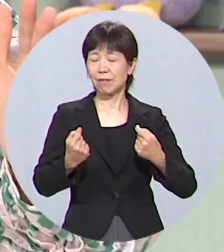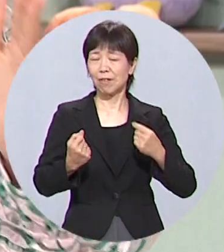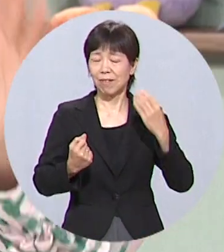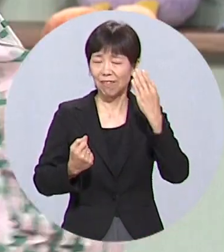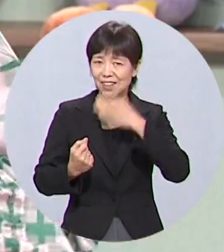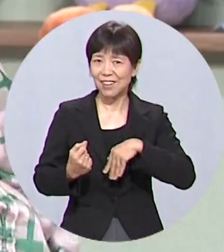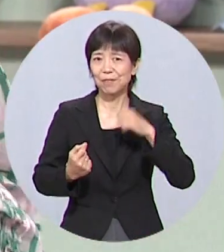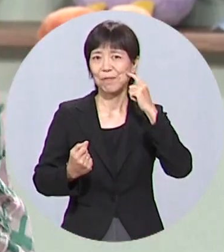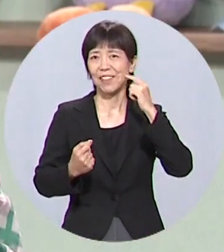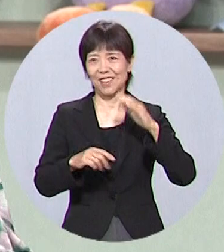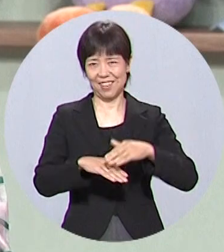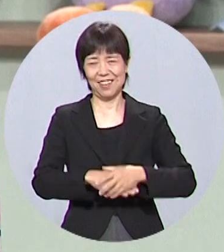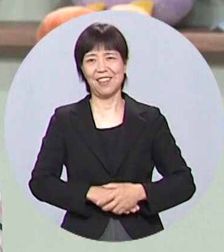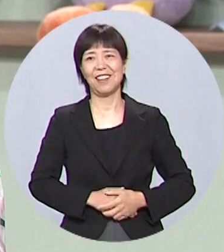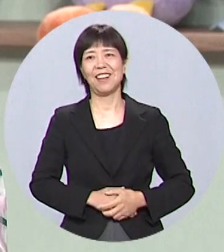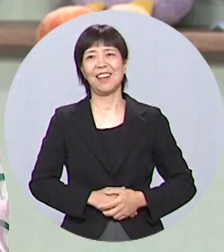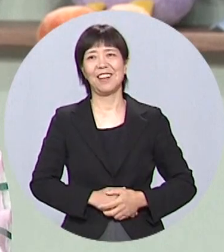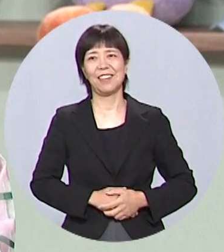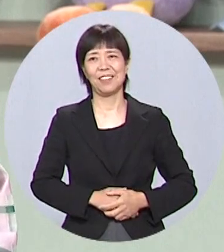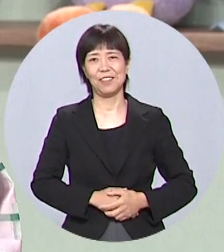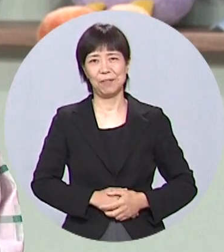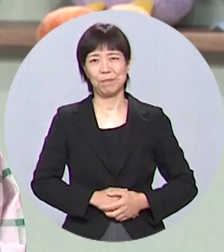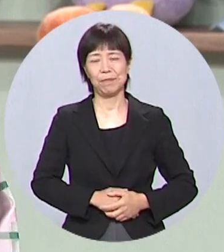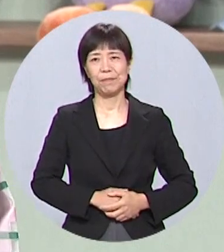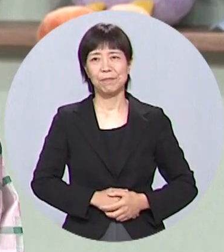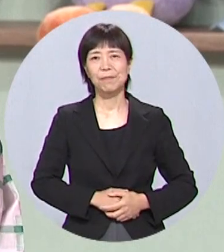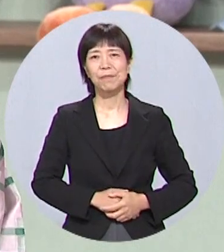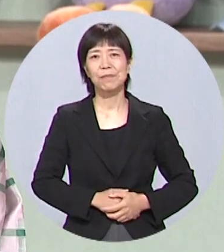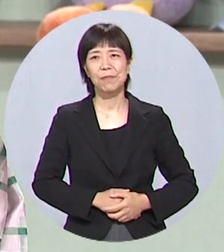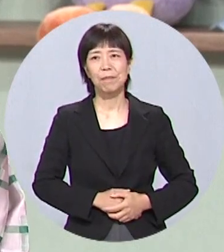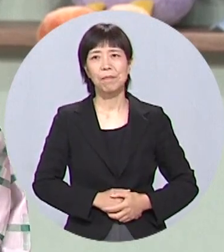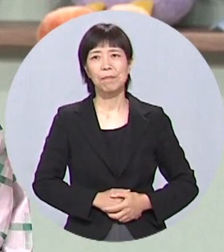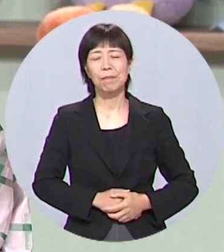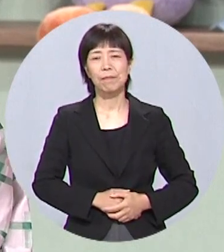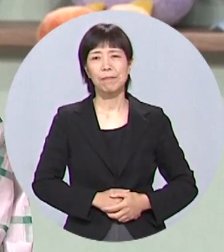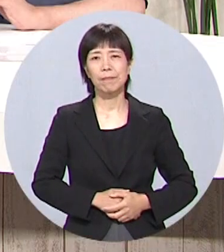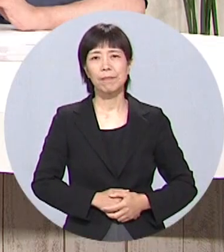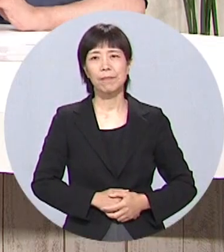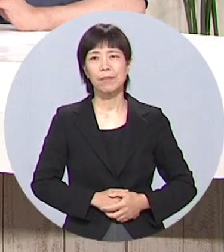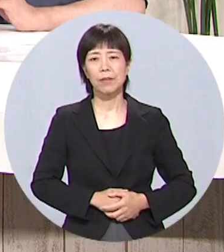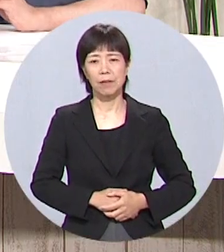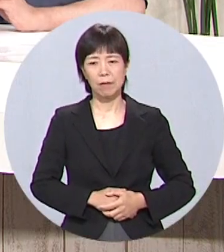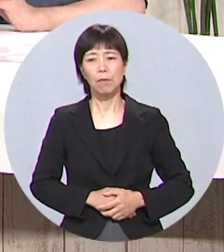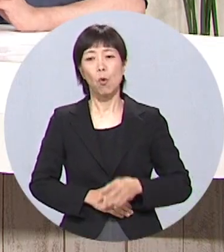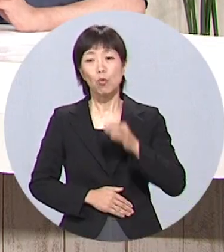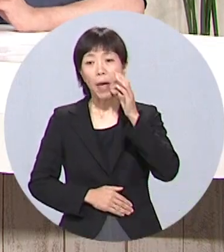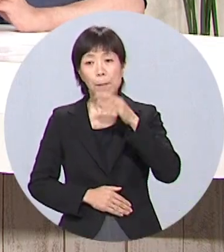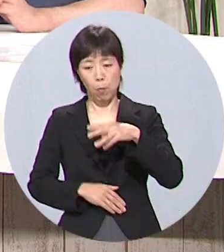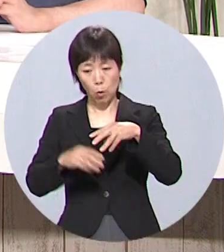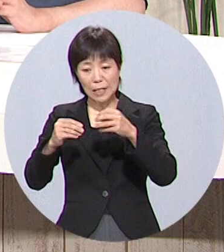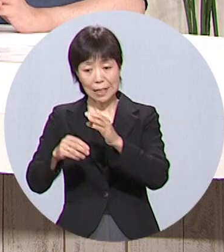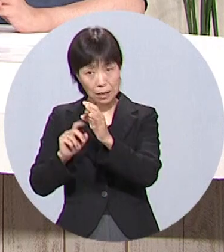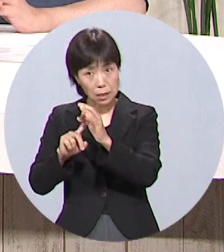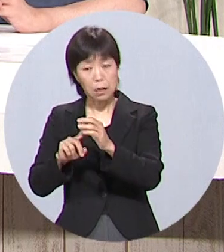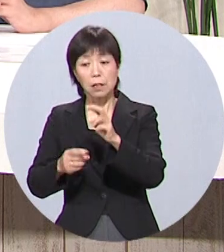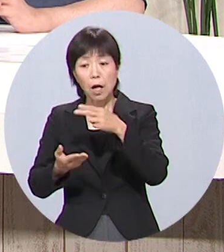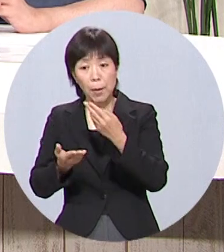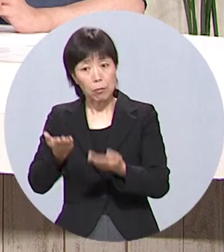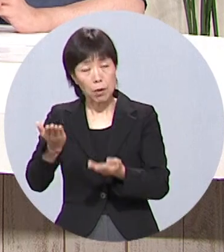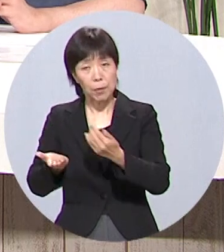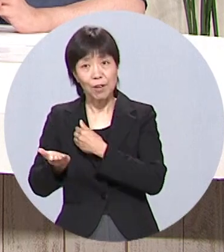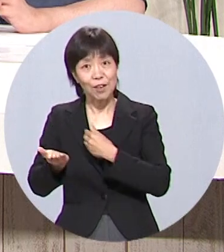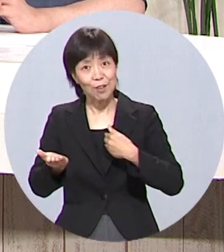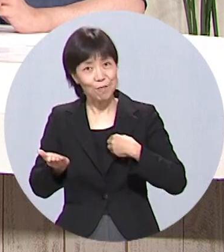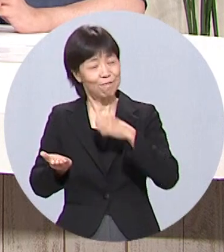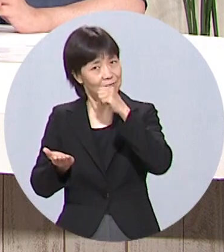前までは前より上手くなったんじゃないかな。 はい、いやでも食べ比べができるってすごくいいです